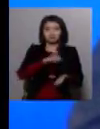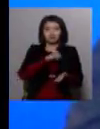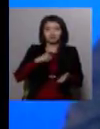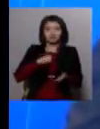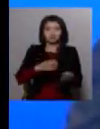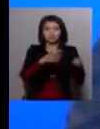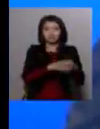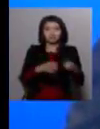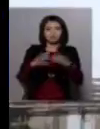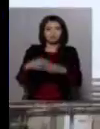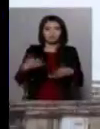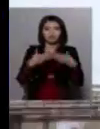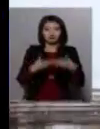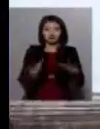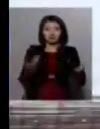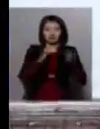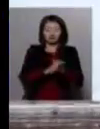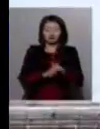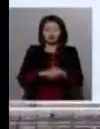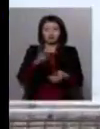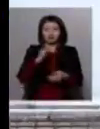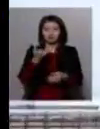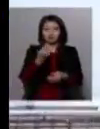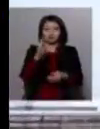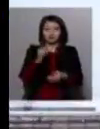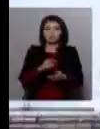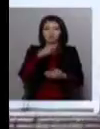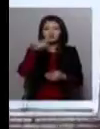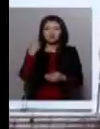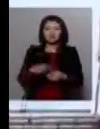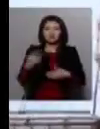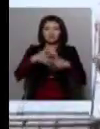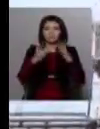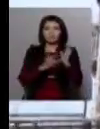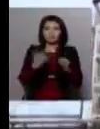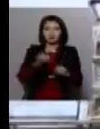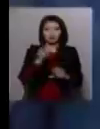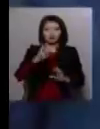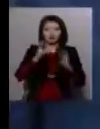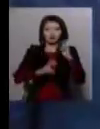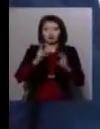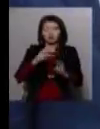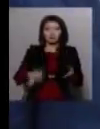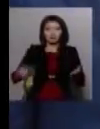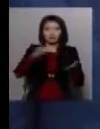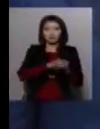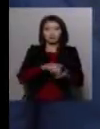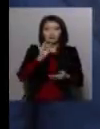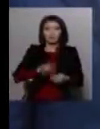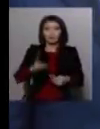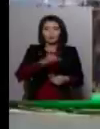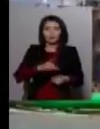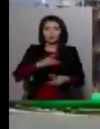шығаратын өнімдермен танысты. Уфа қаласында Ресейдегі ірі мұнай өңдеуші зауыттарының бірі орналасқан. Біздің өңірде де мұнай